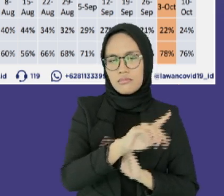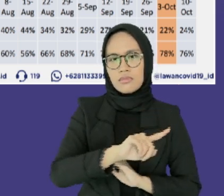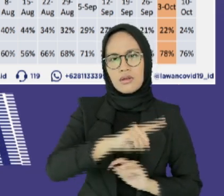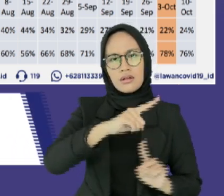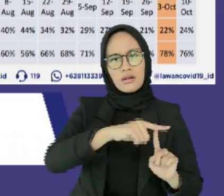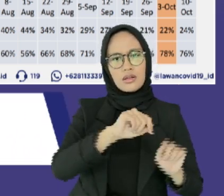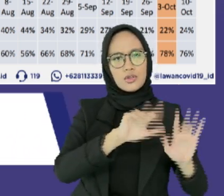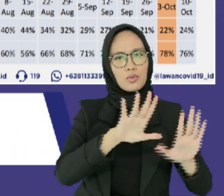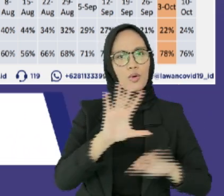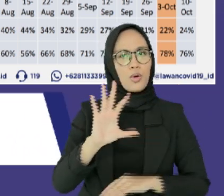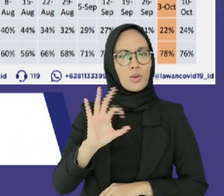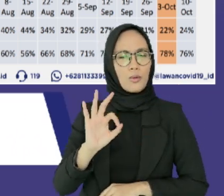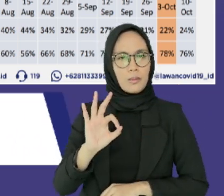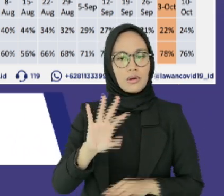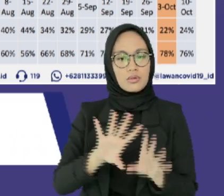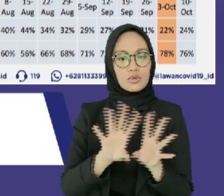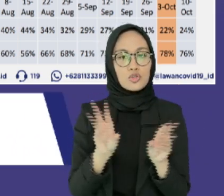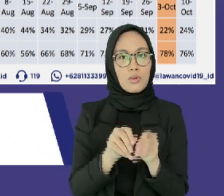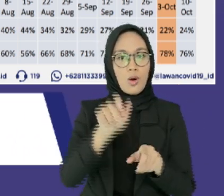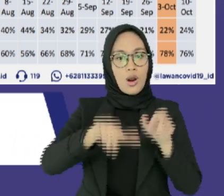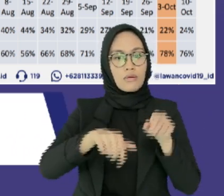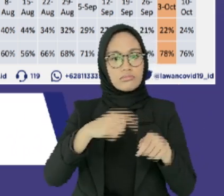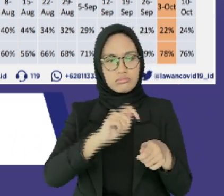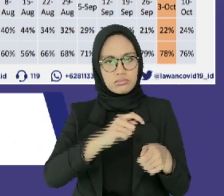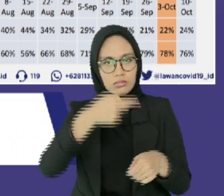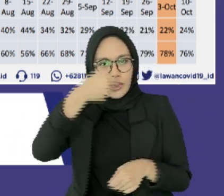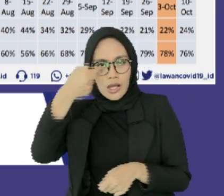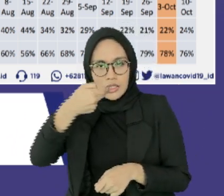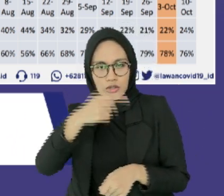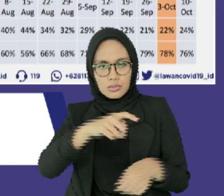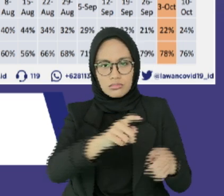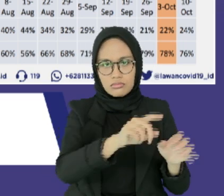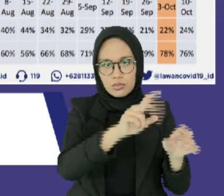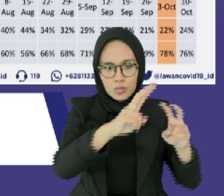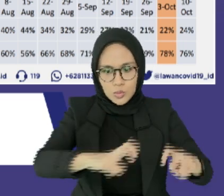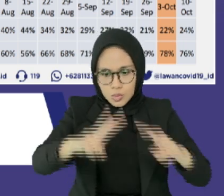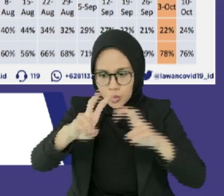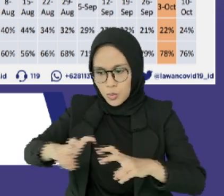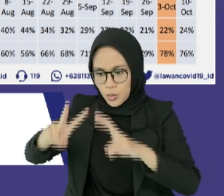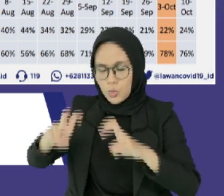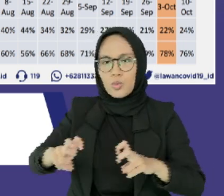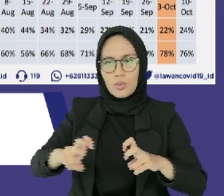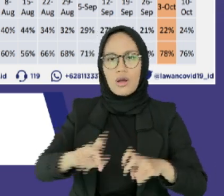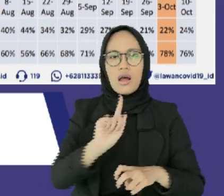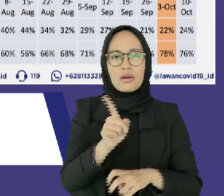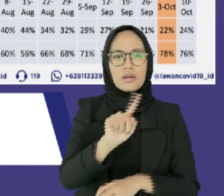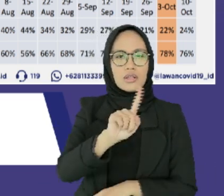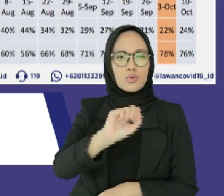10 Oktober 2005 yang diperiksa dalam satu minggu mencapai